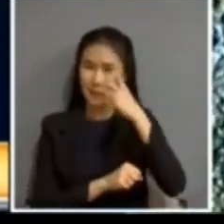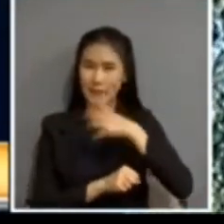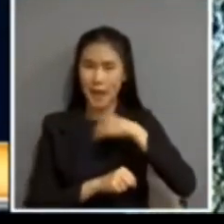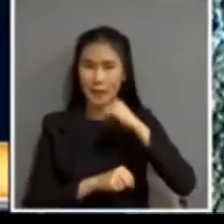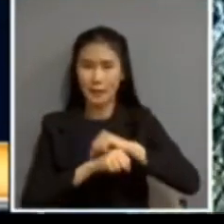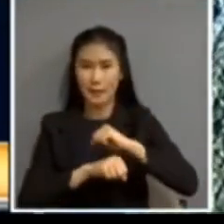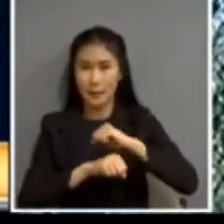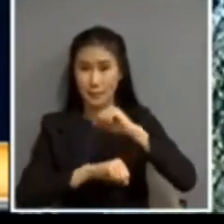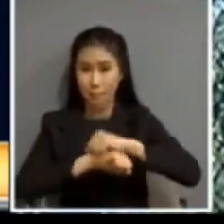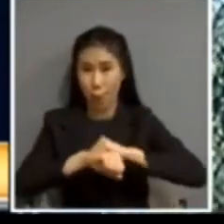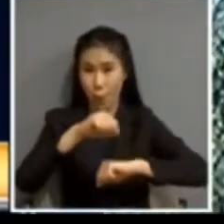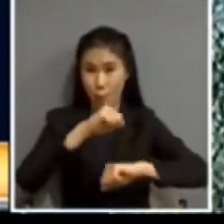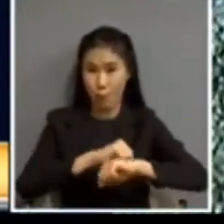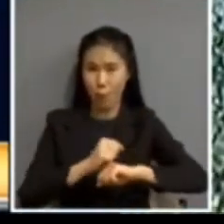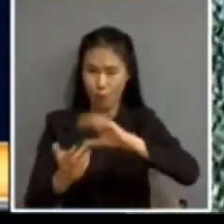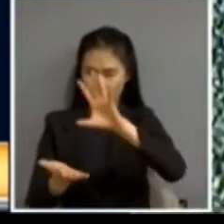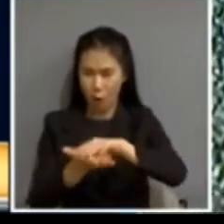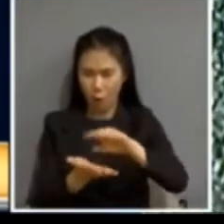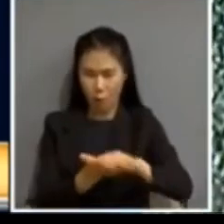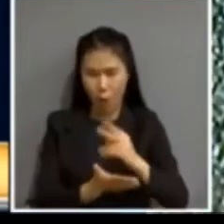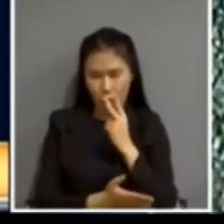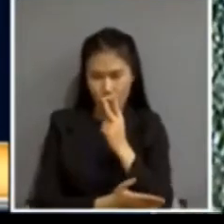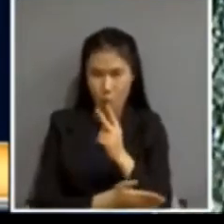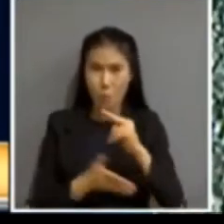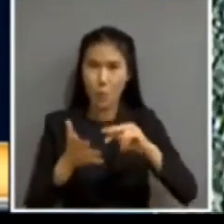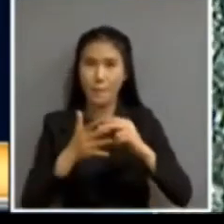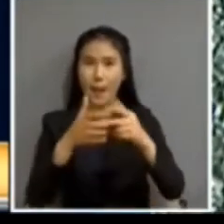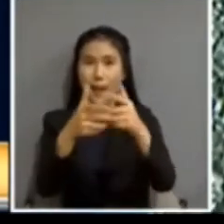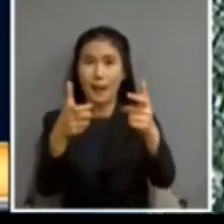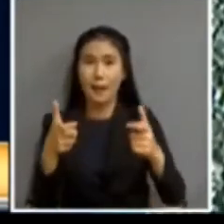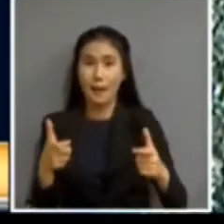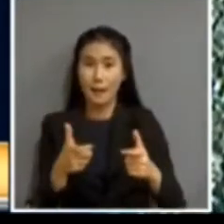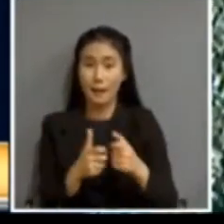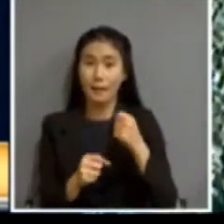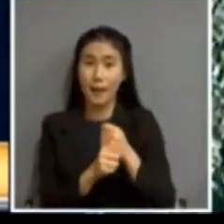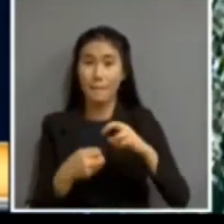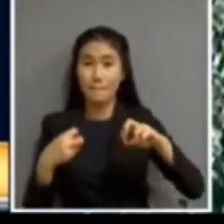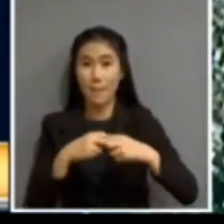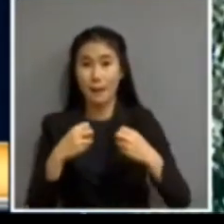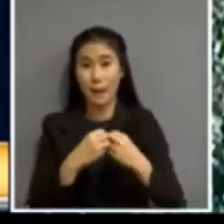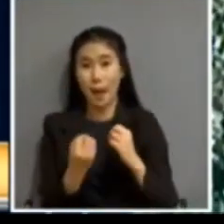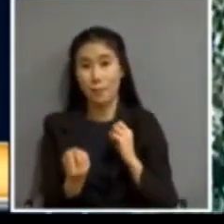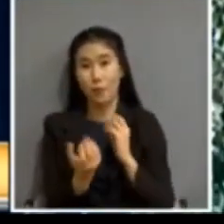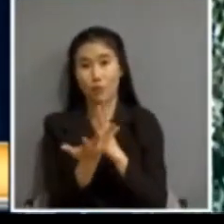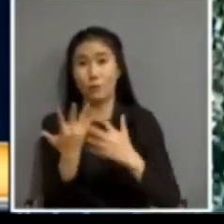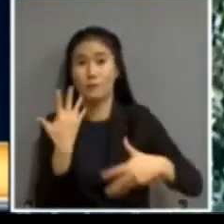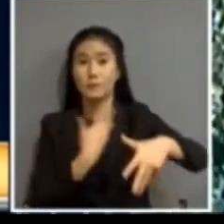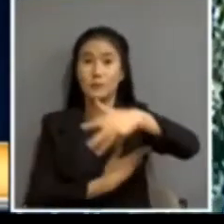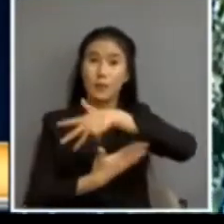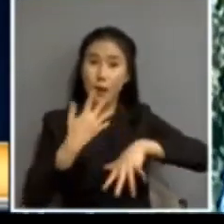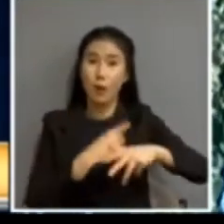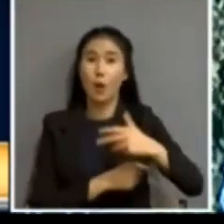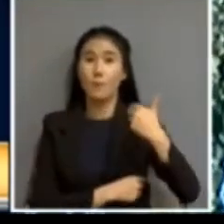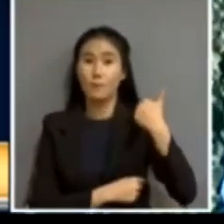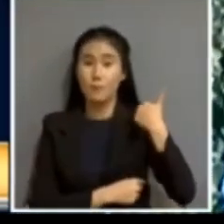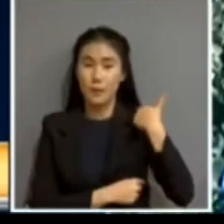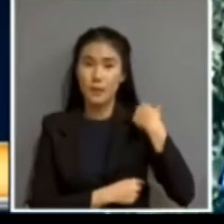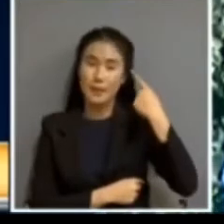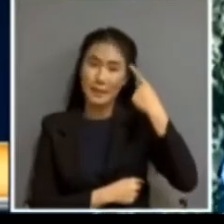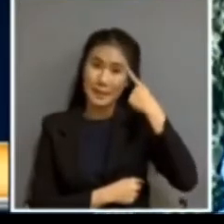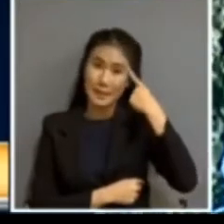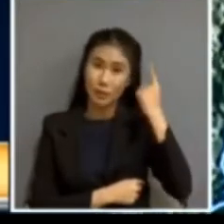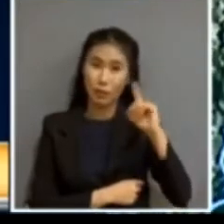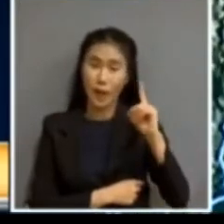วจออกแบบไปแล้วและจัดทำรายงานผลกระทบต่อสิ่งแวดล้อมระหว่า